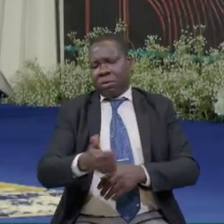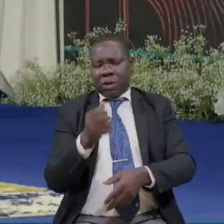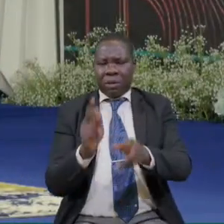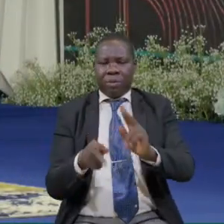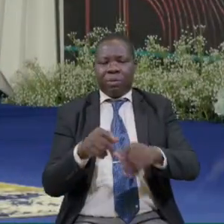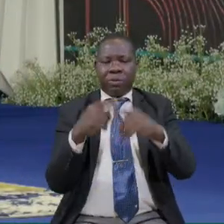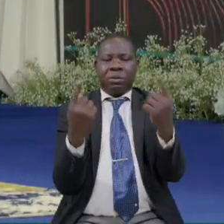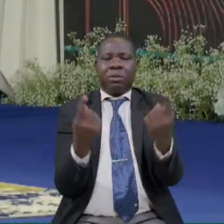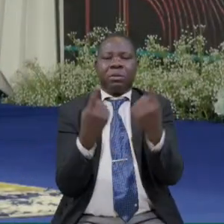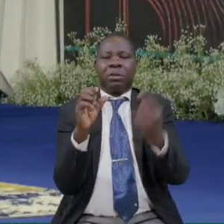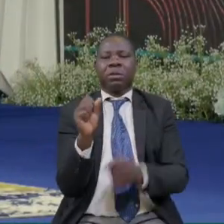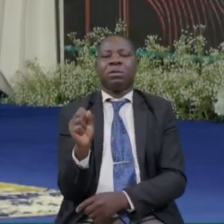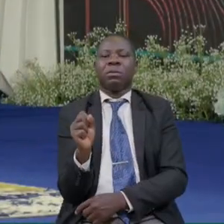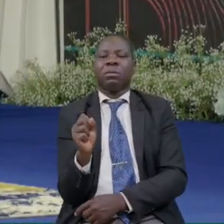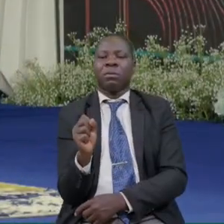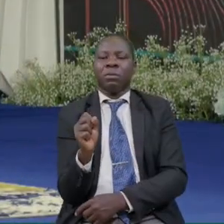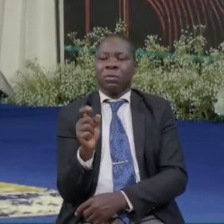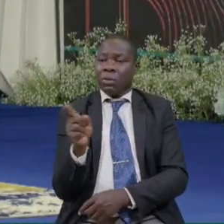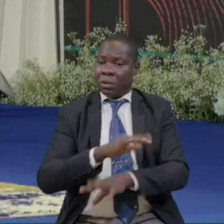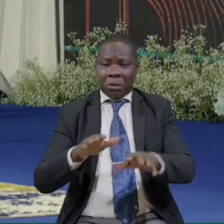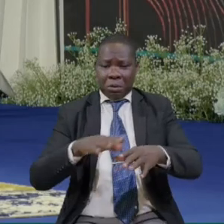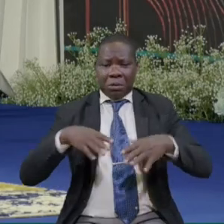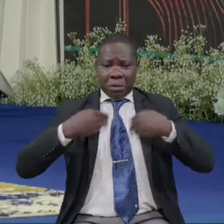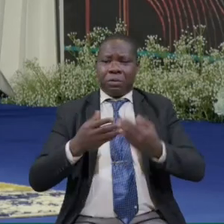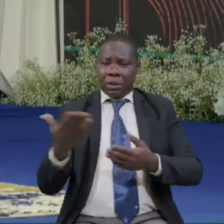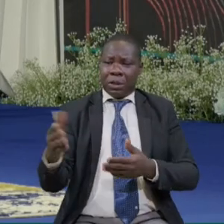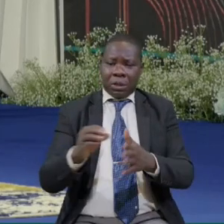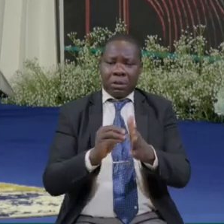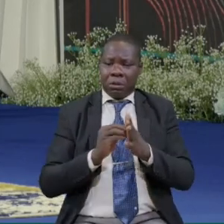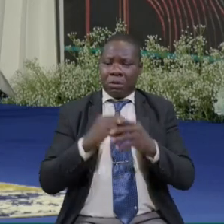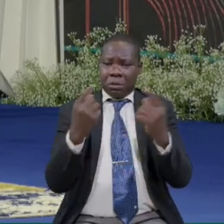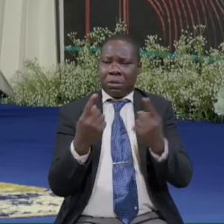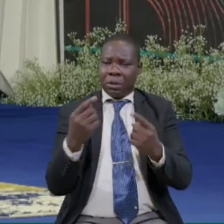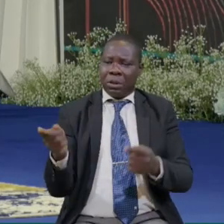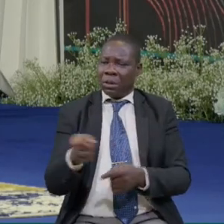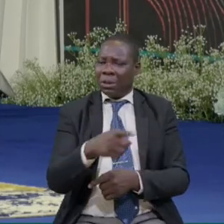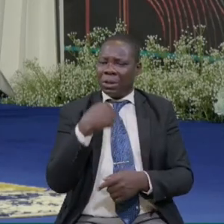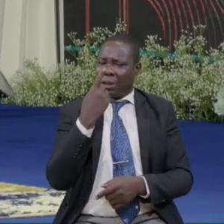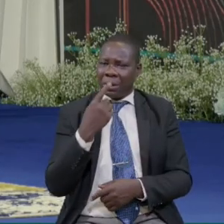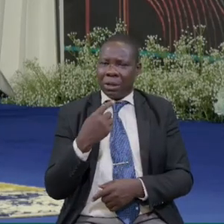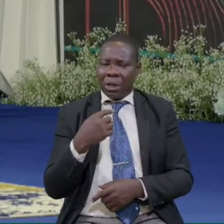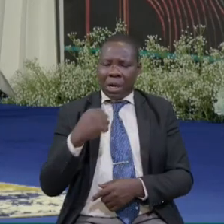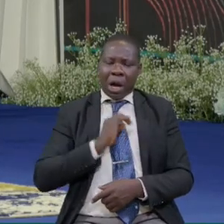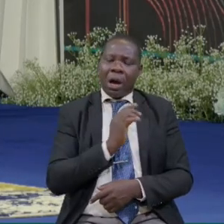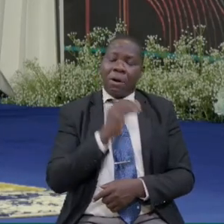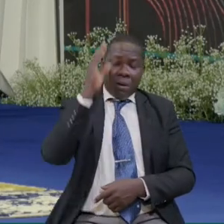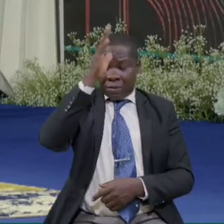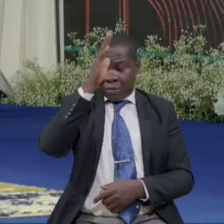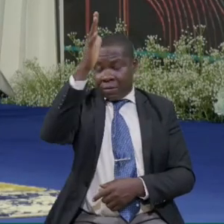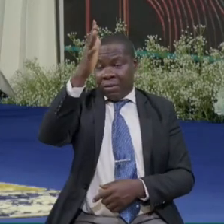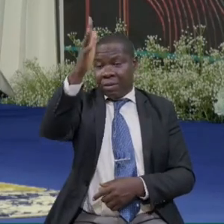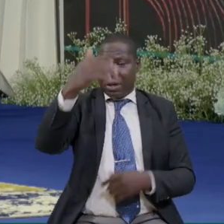d'autrui. Ils ne confessent pas leurs péchés et disent, « Oh, nos pères ont péché,